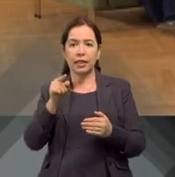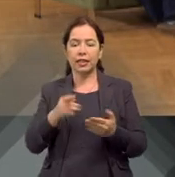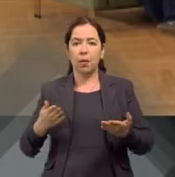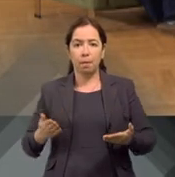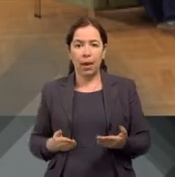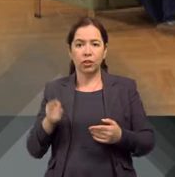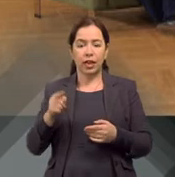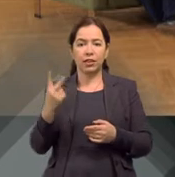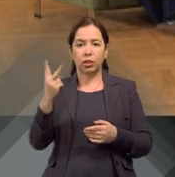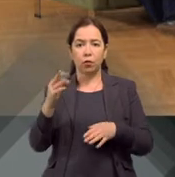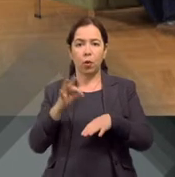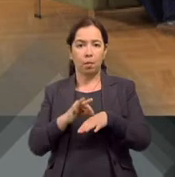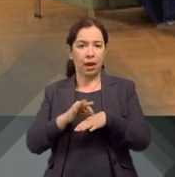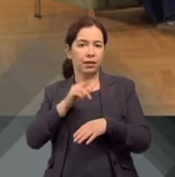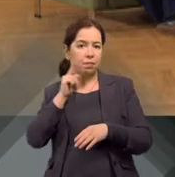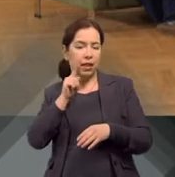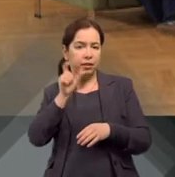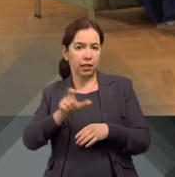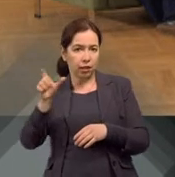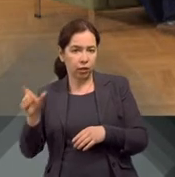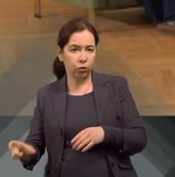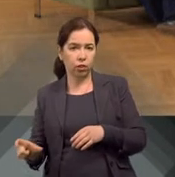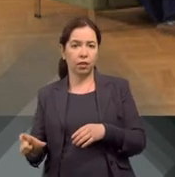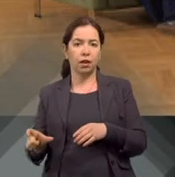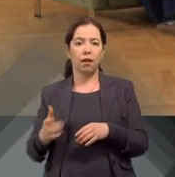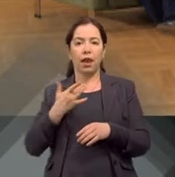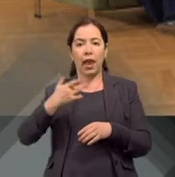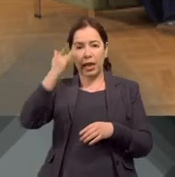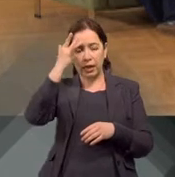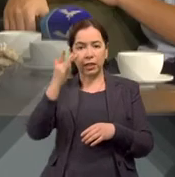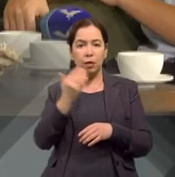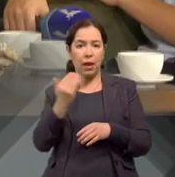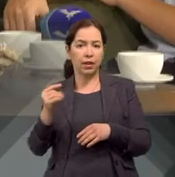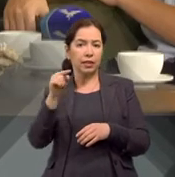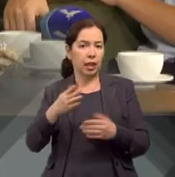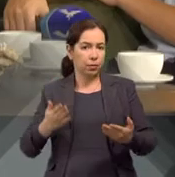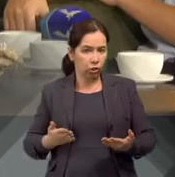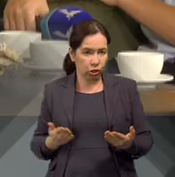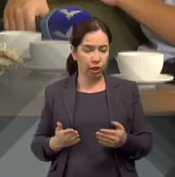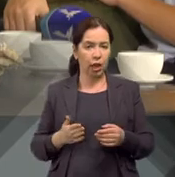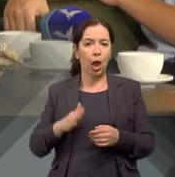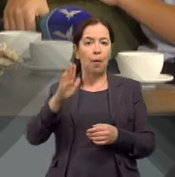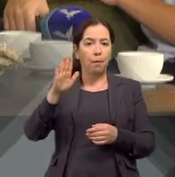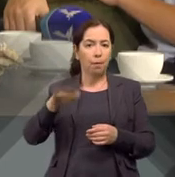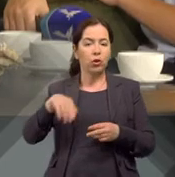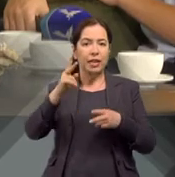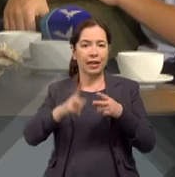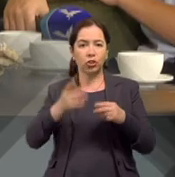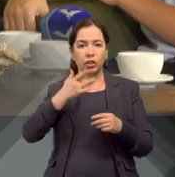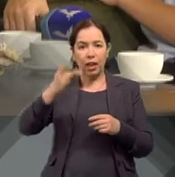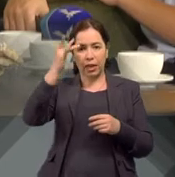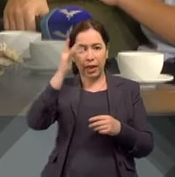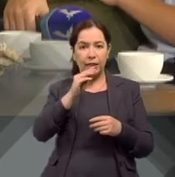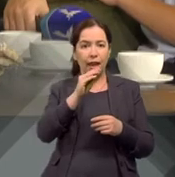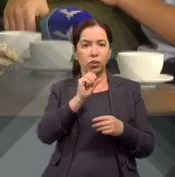не хотели бы здесь остаться? Они сказали: ну это твой дом. И он подарил им дом. И с тех пор всю свою жизнь он жил в таком